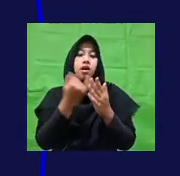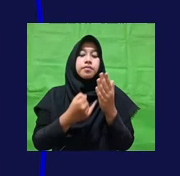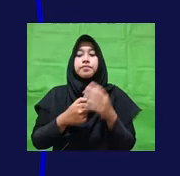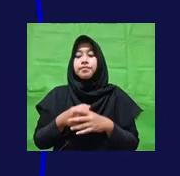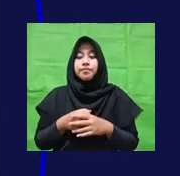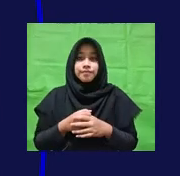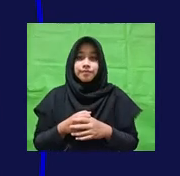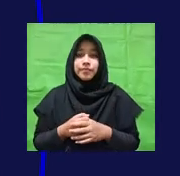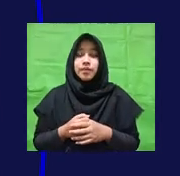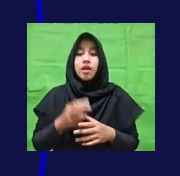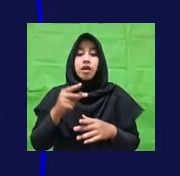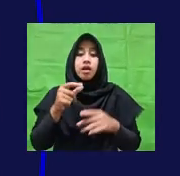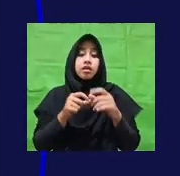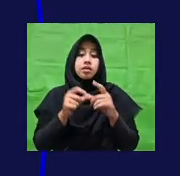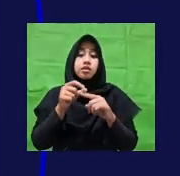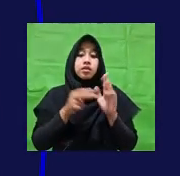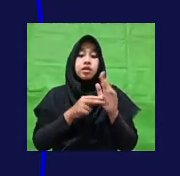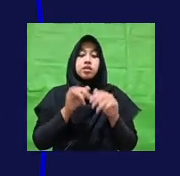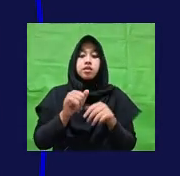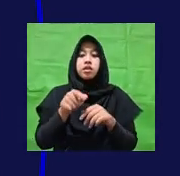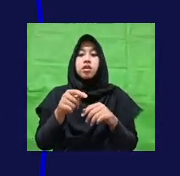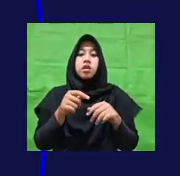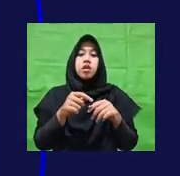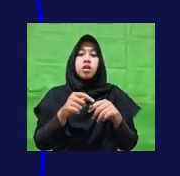Nah, residensi Bursaris Artis ini